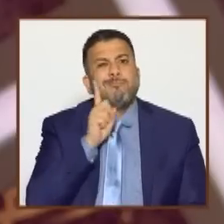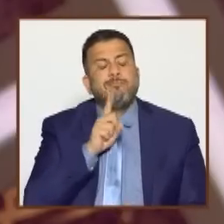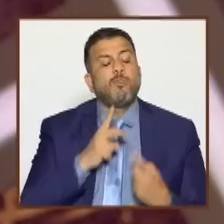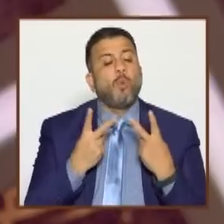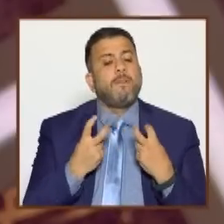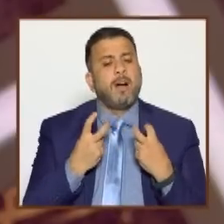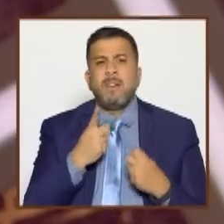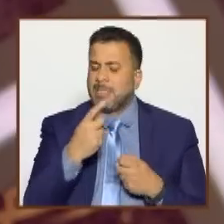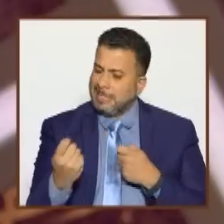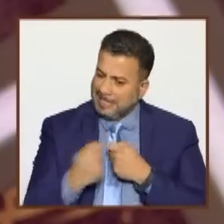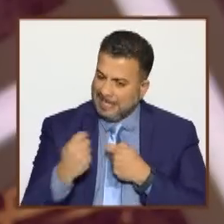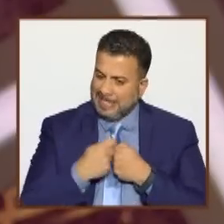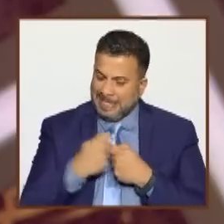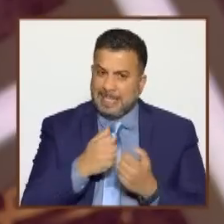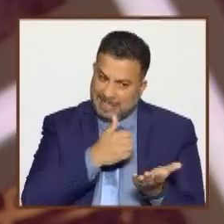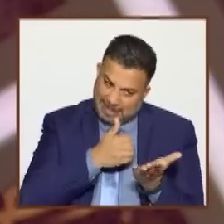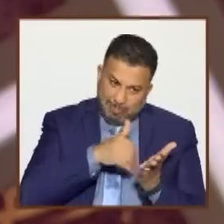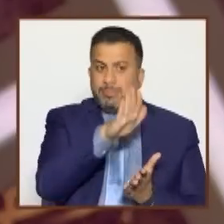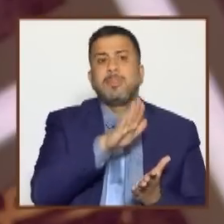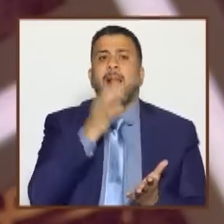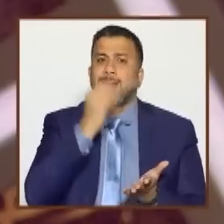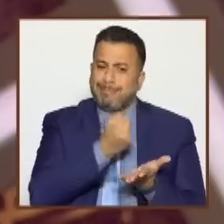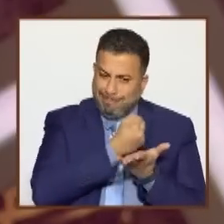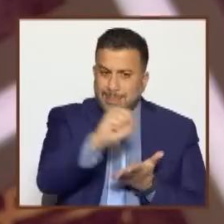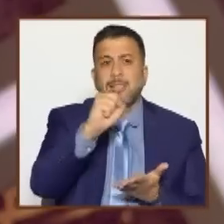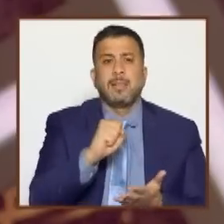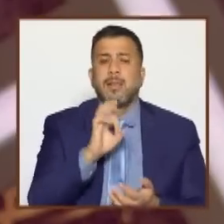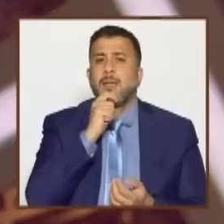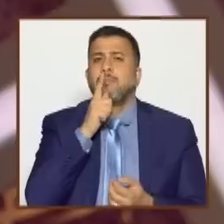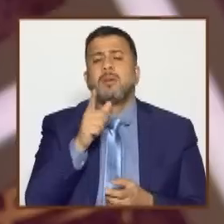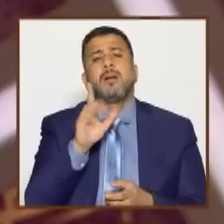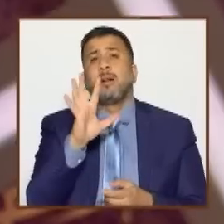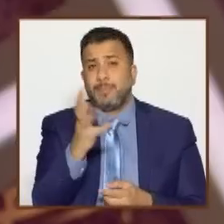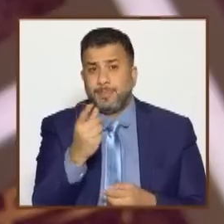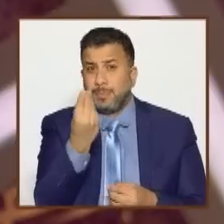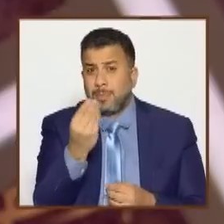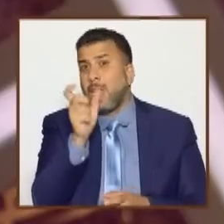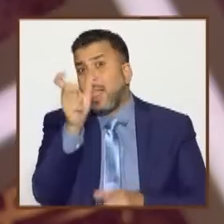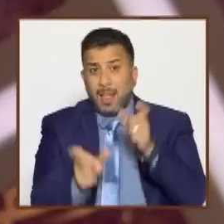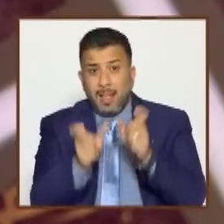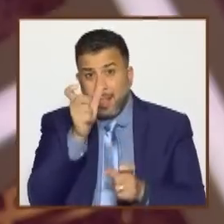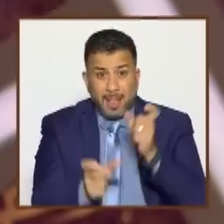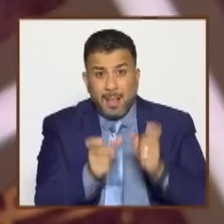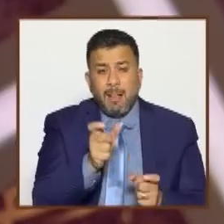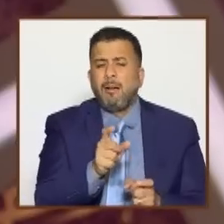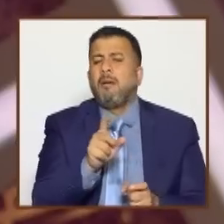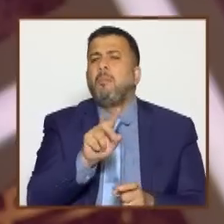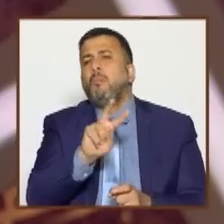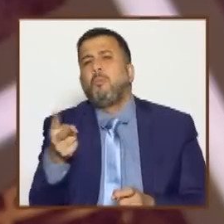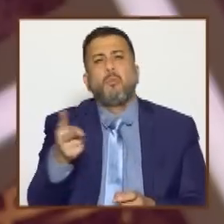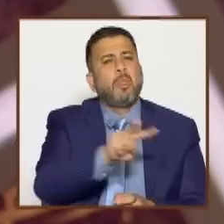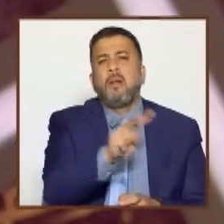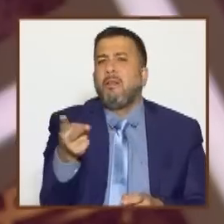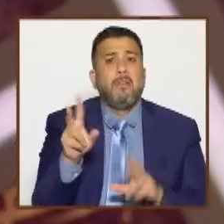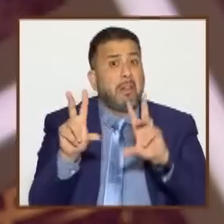هناك أشياء قد تكون عند بعض الأشخاص وليس عند بعضهم، هي سبب ضعف العزيمة وتفلت النية،